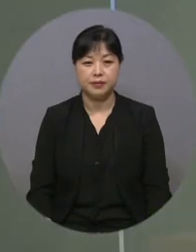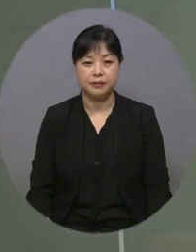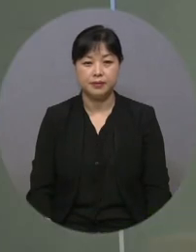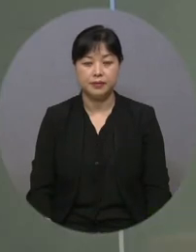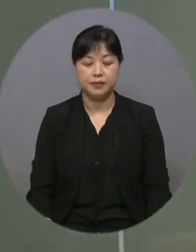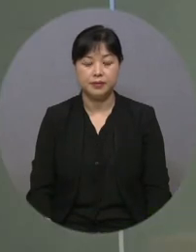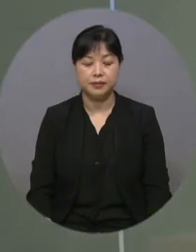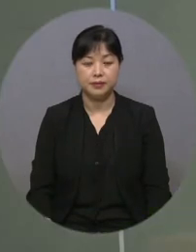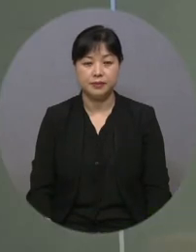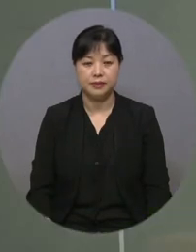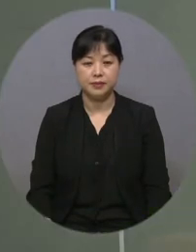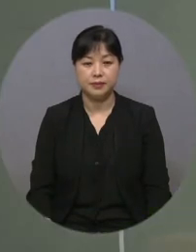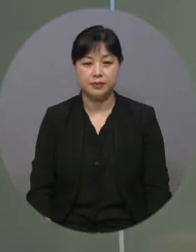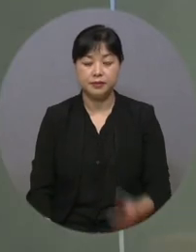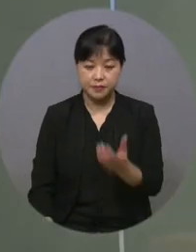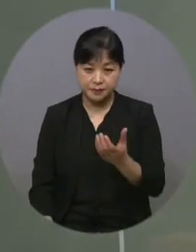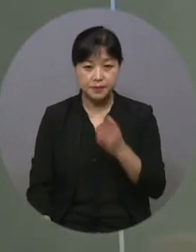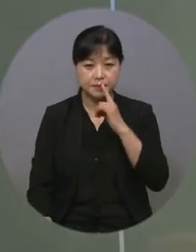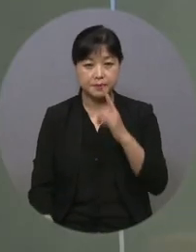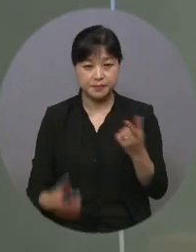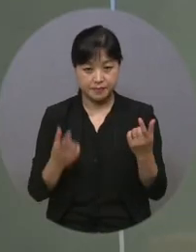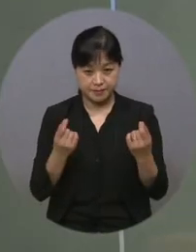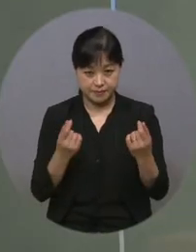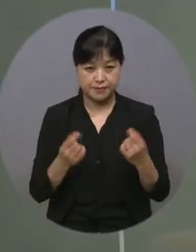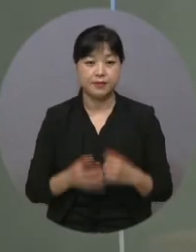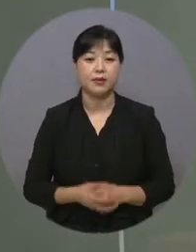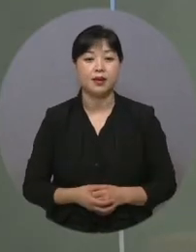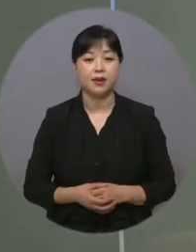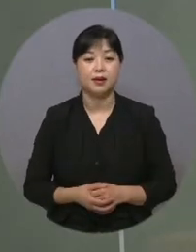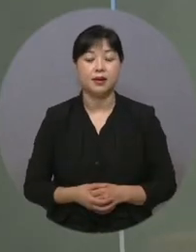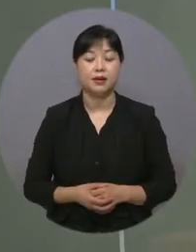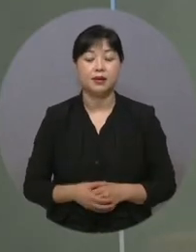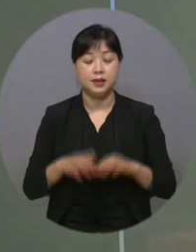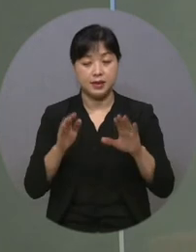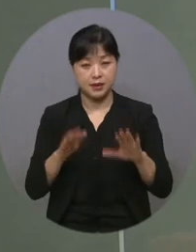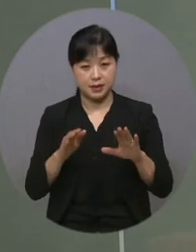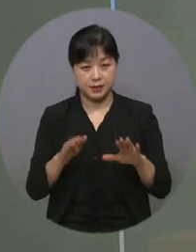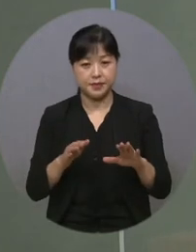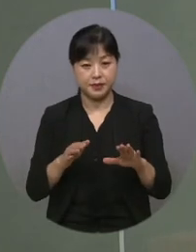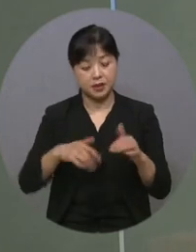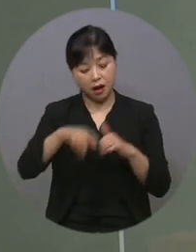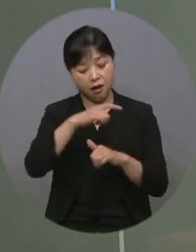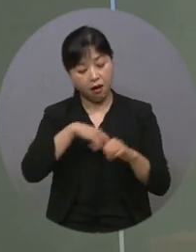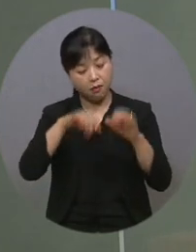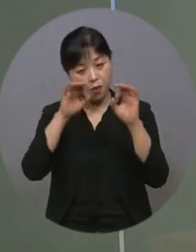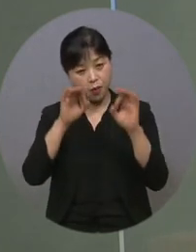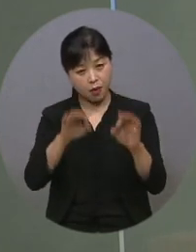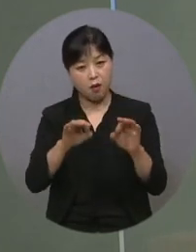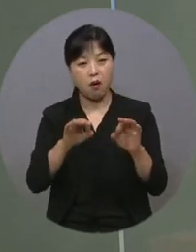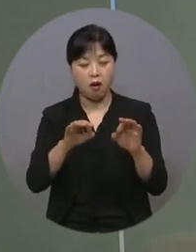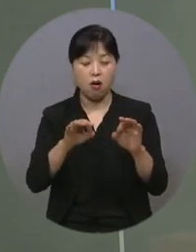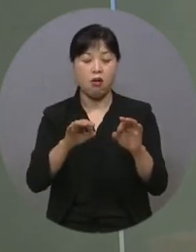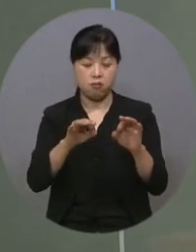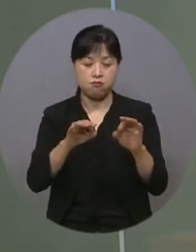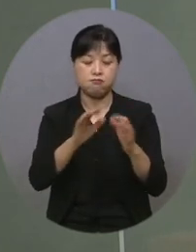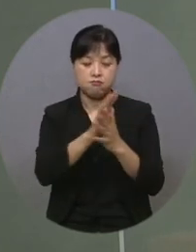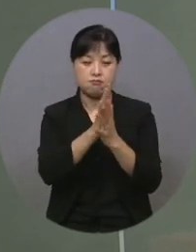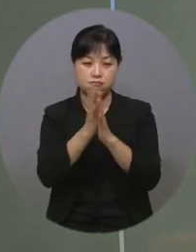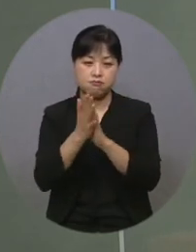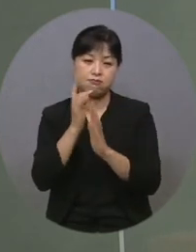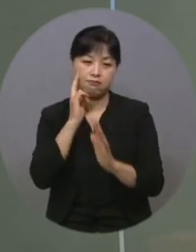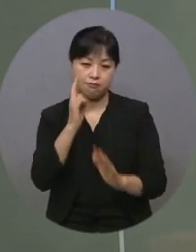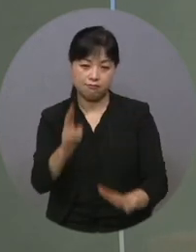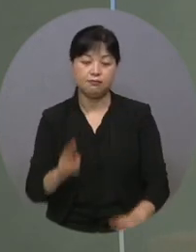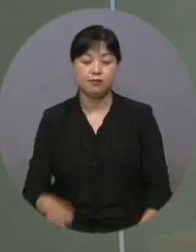아까 잠시 말씀을 드렸지만은 이게 좀 시대적으로 이제 우리가 변화가 아주